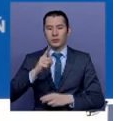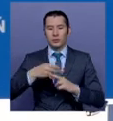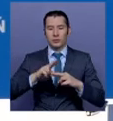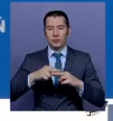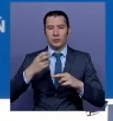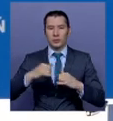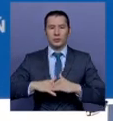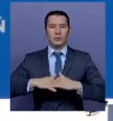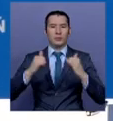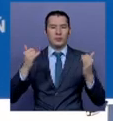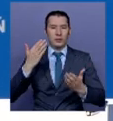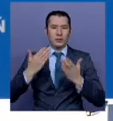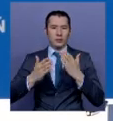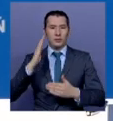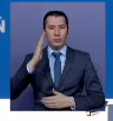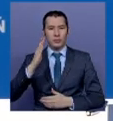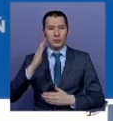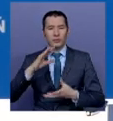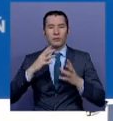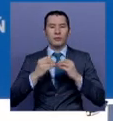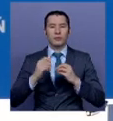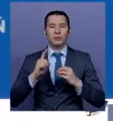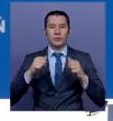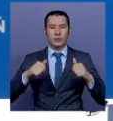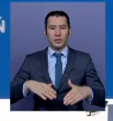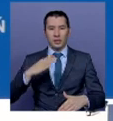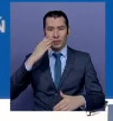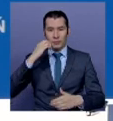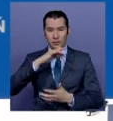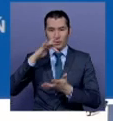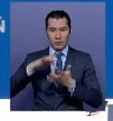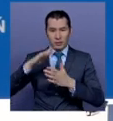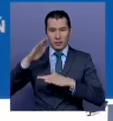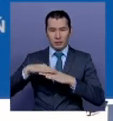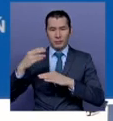өсуі мүмкін. Осы орайда Алматы қаласының әкімдігі тарапынан